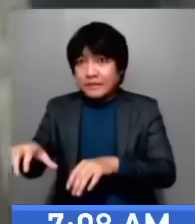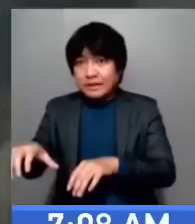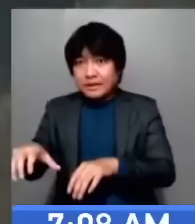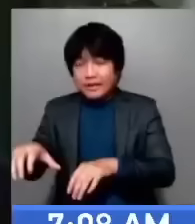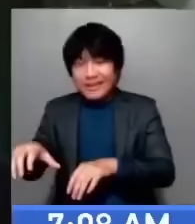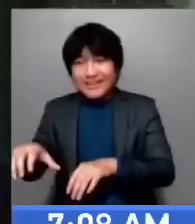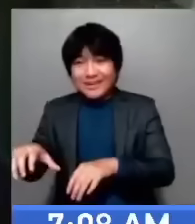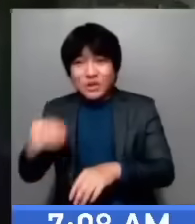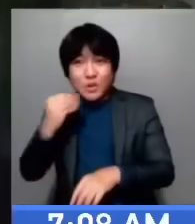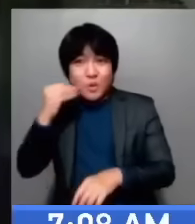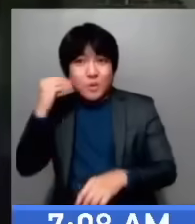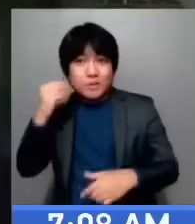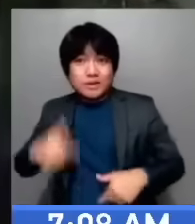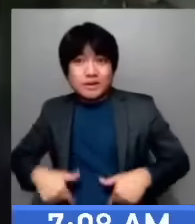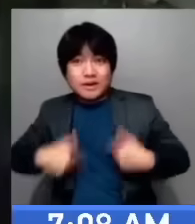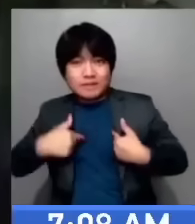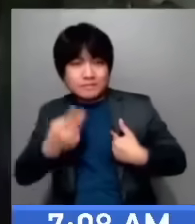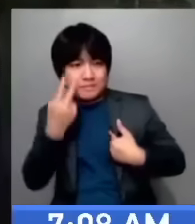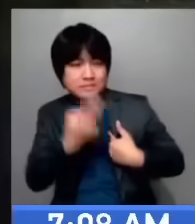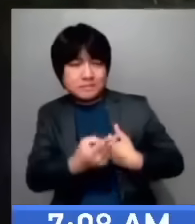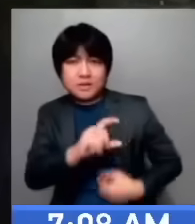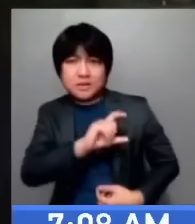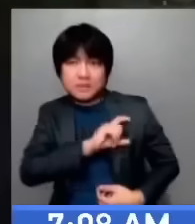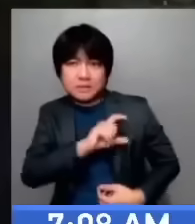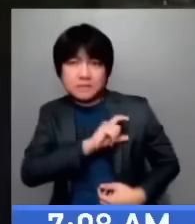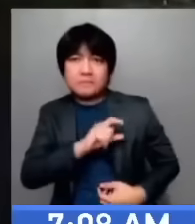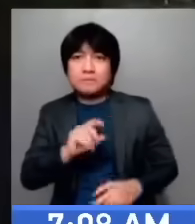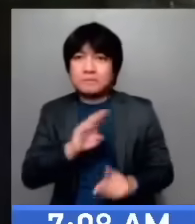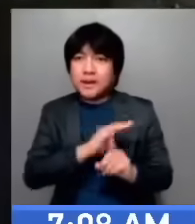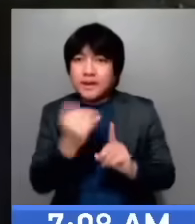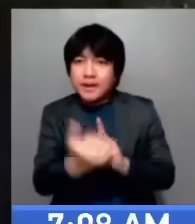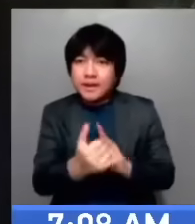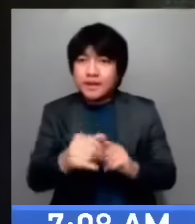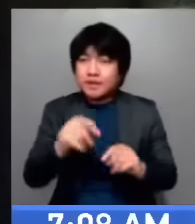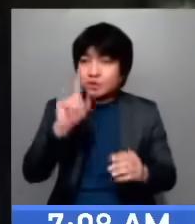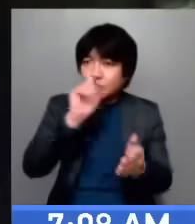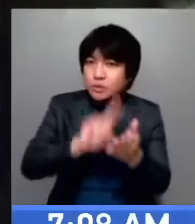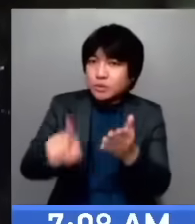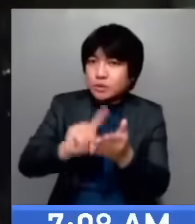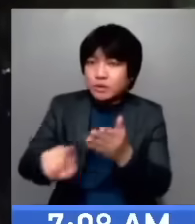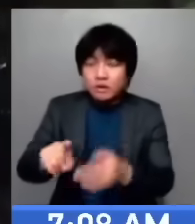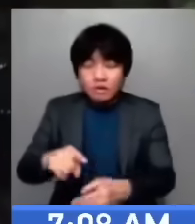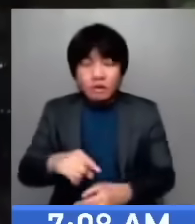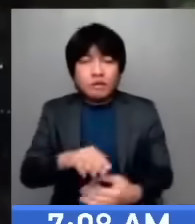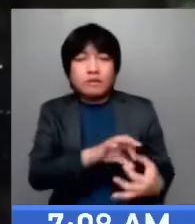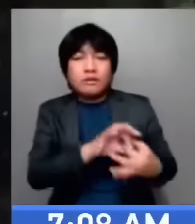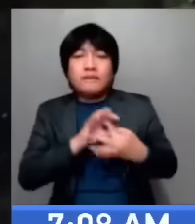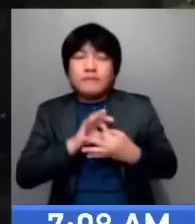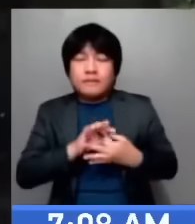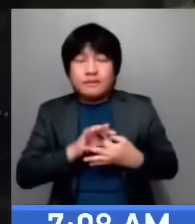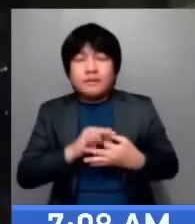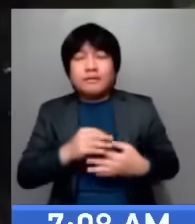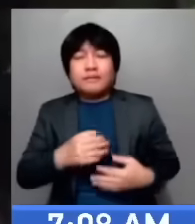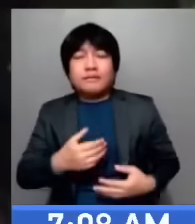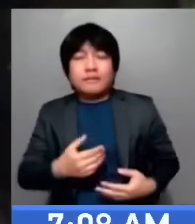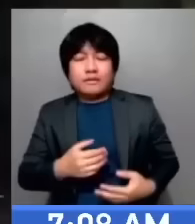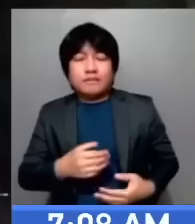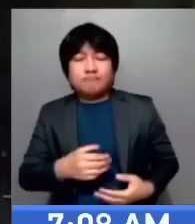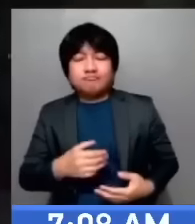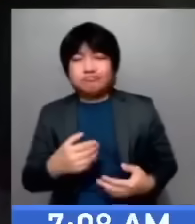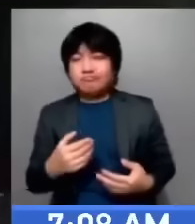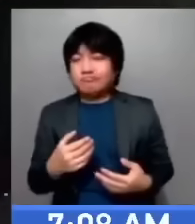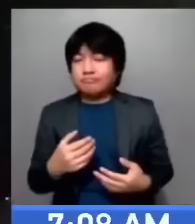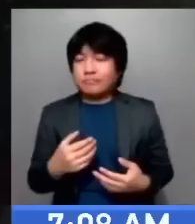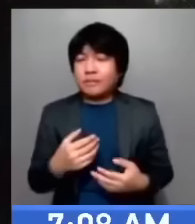nagroronda po madalas na nga p palaging ano eh minsan nga po nagpapaputok na talag ng baral yan eh MM mm talagang act